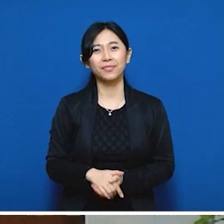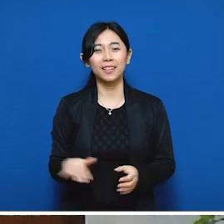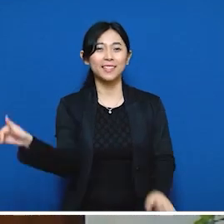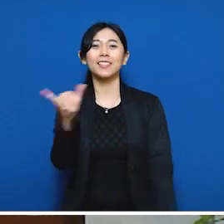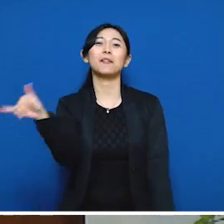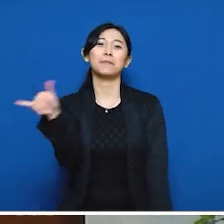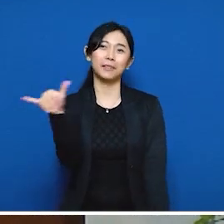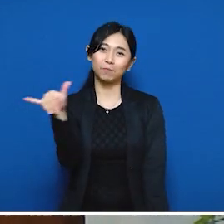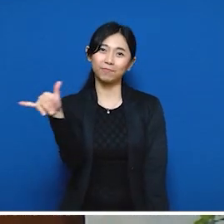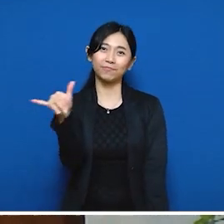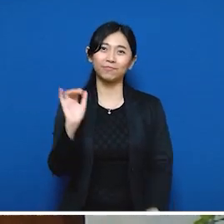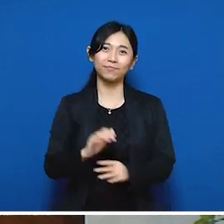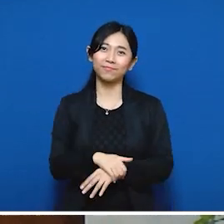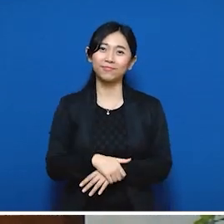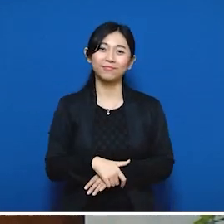Demikian juga, saudara-saudara,